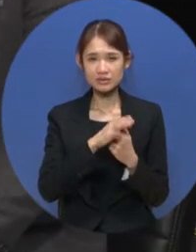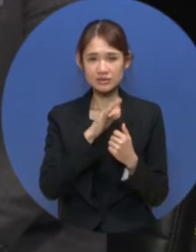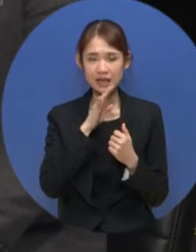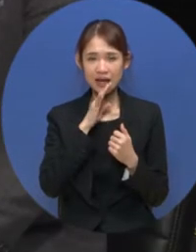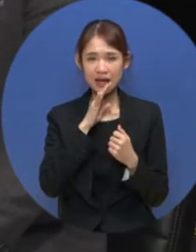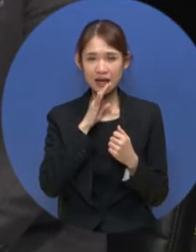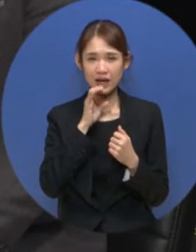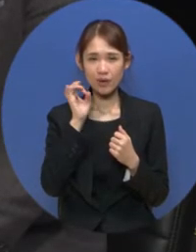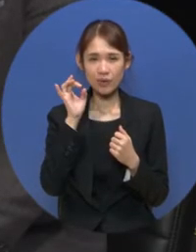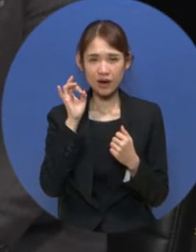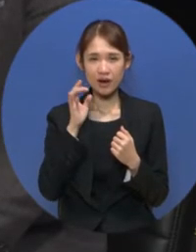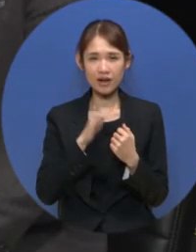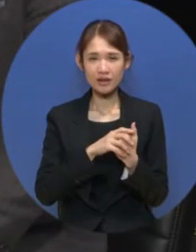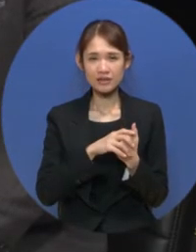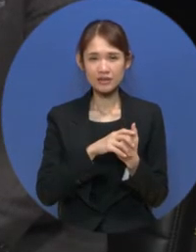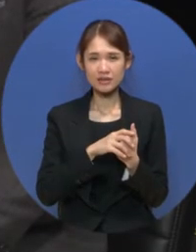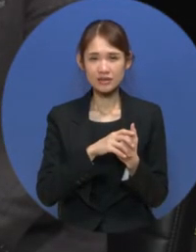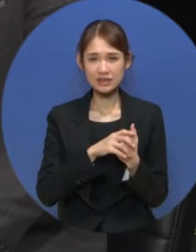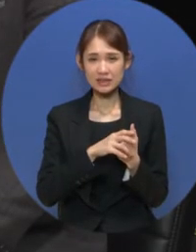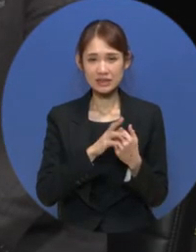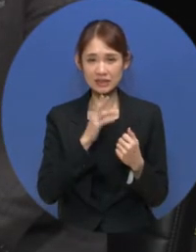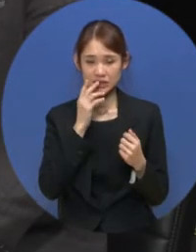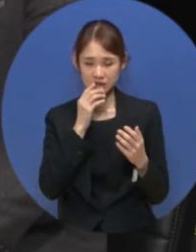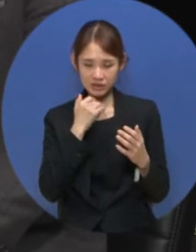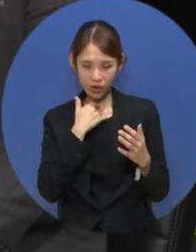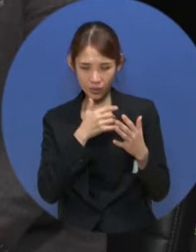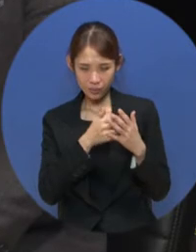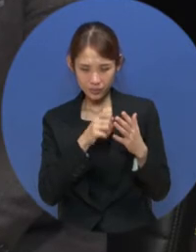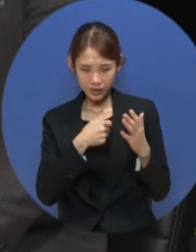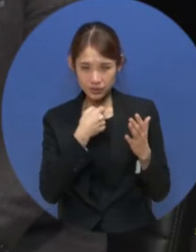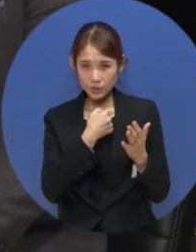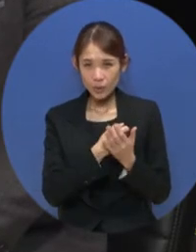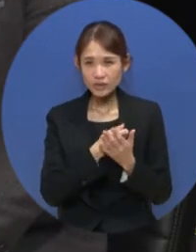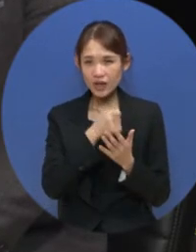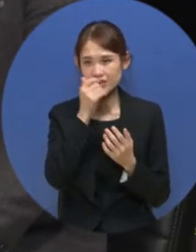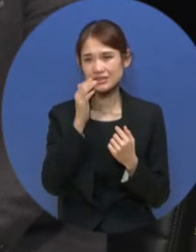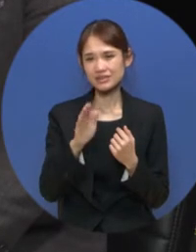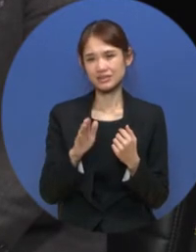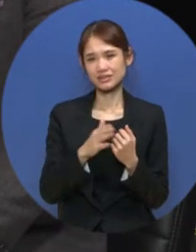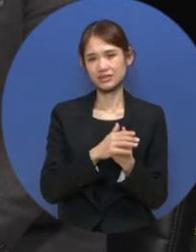사실 이렇게 시도하시는 분들도 계셨는데 네.